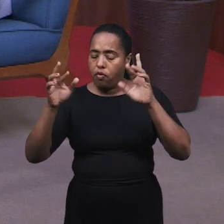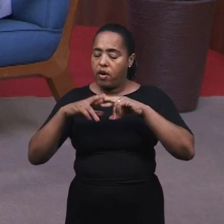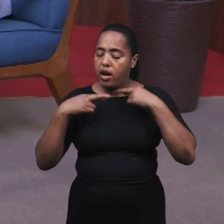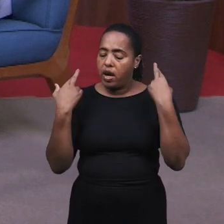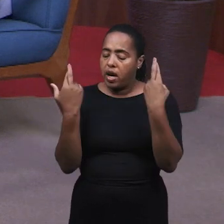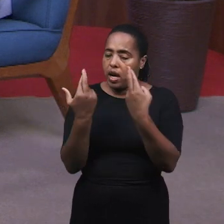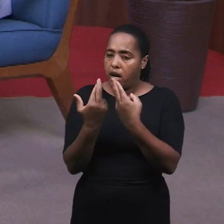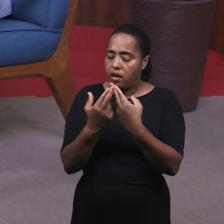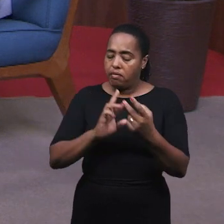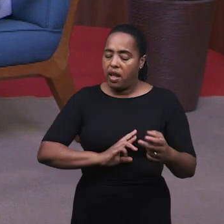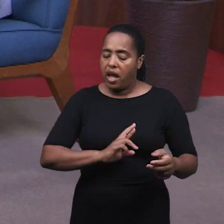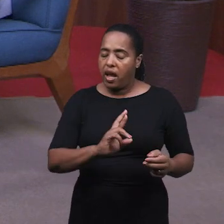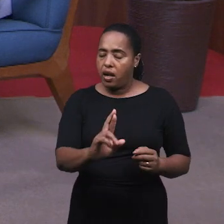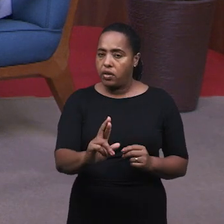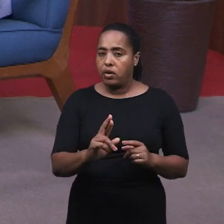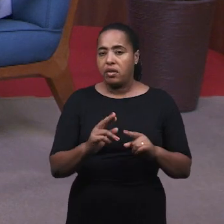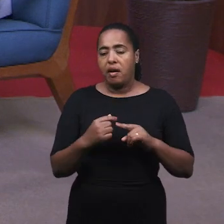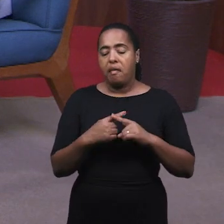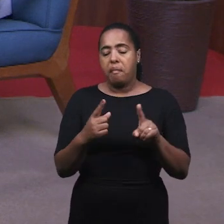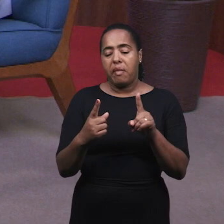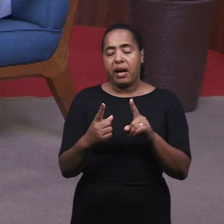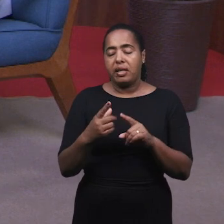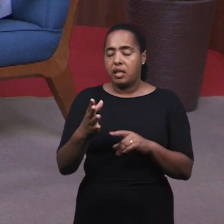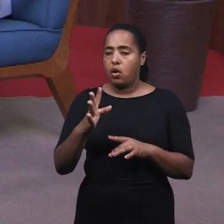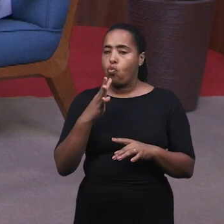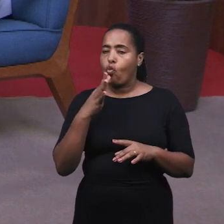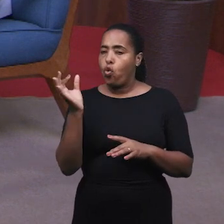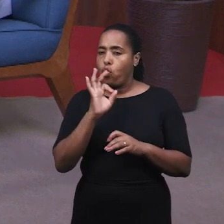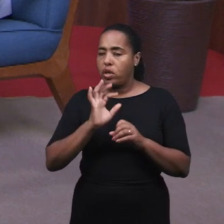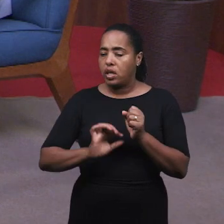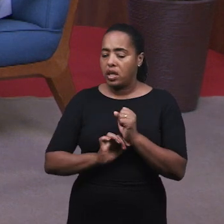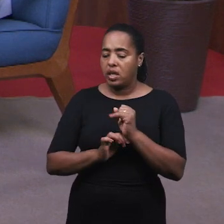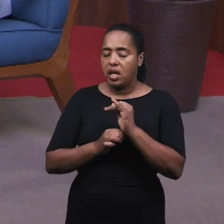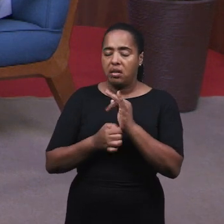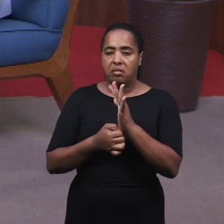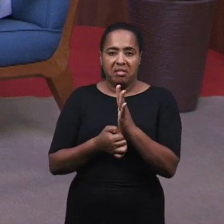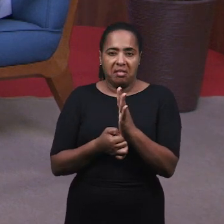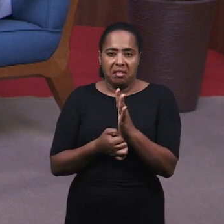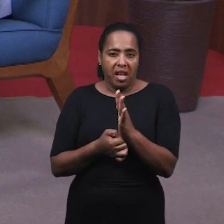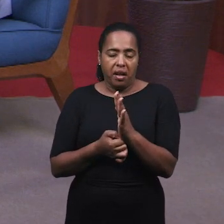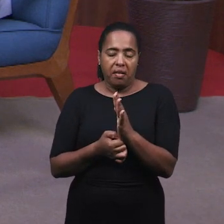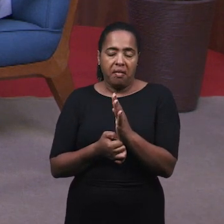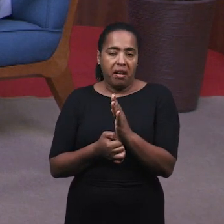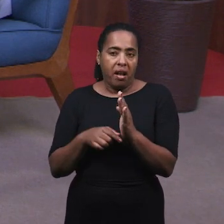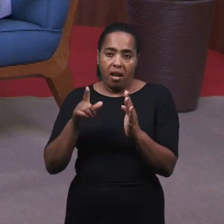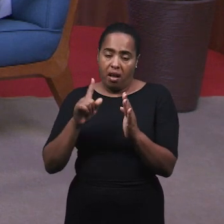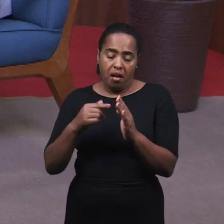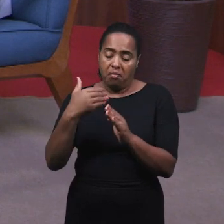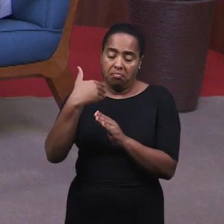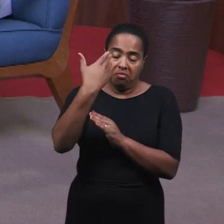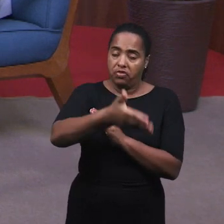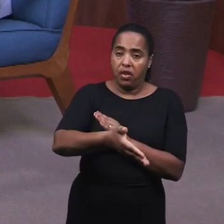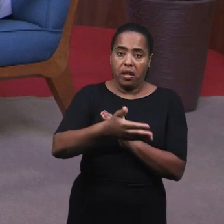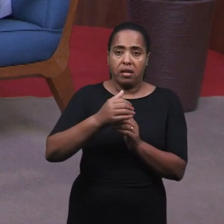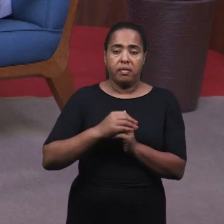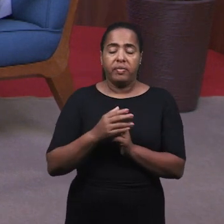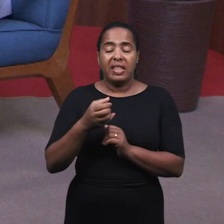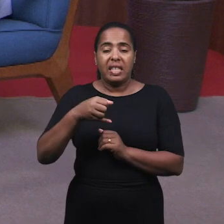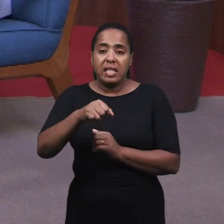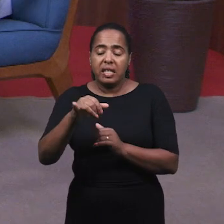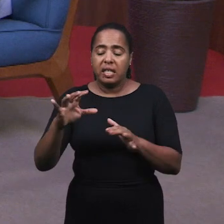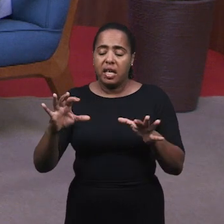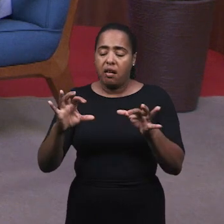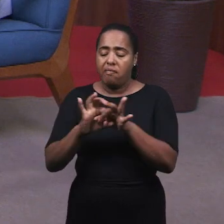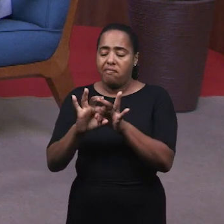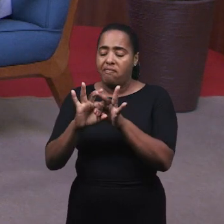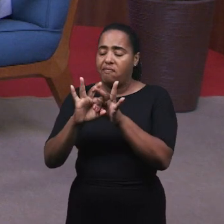fréquenter des événements religieux, mais si je ne suis pas à l'intérieur des mystères, je suis dehors. Si